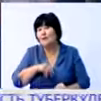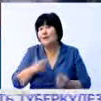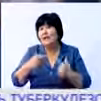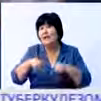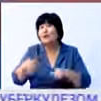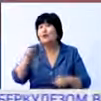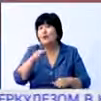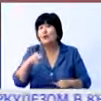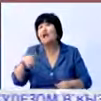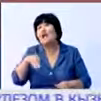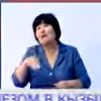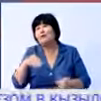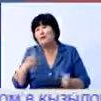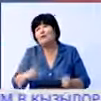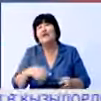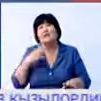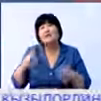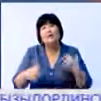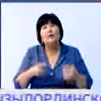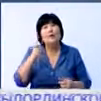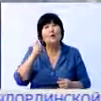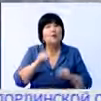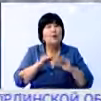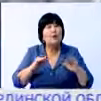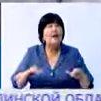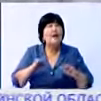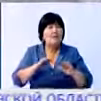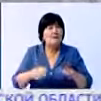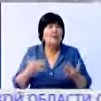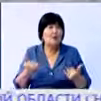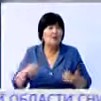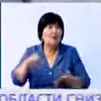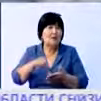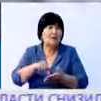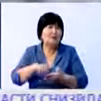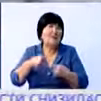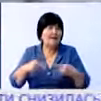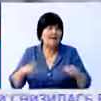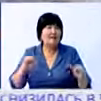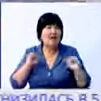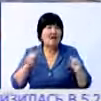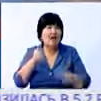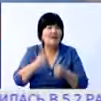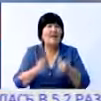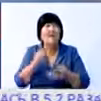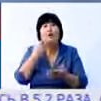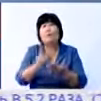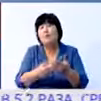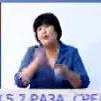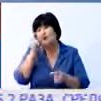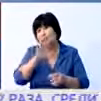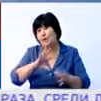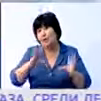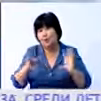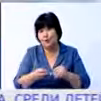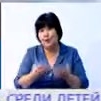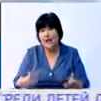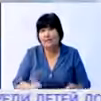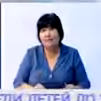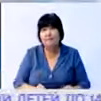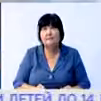дзюдо и тэквондо. Сейчас здесь тренируется 100 детей. Ребята уже принимают участие в различных соревнованиях и показывают неплохие результаты.